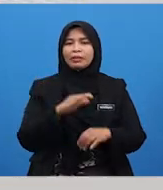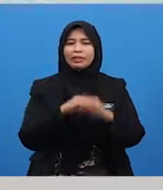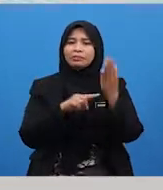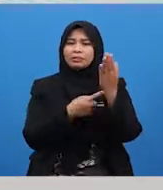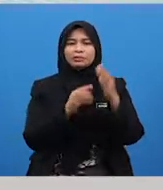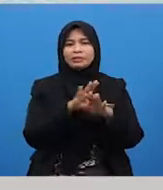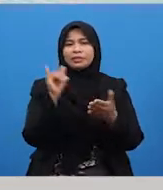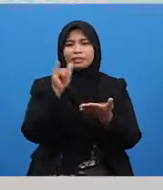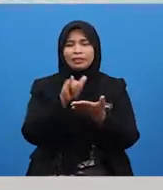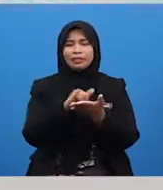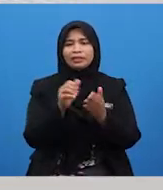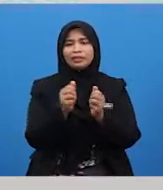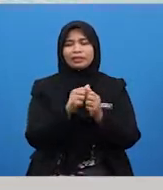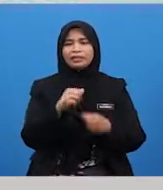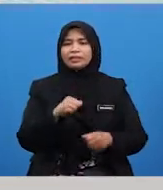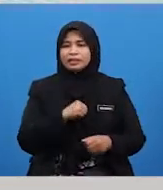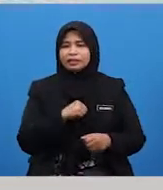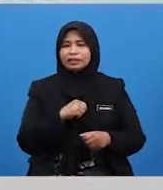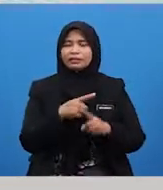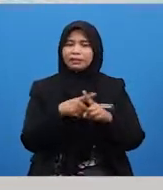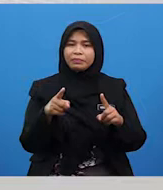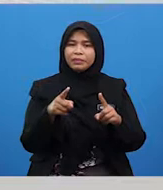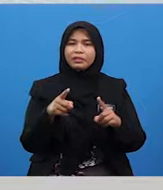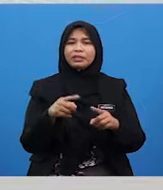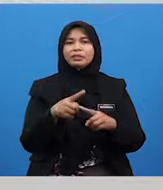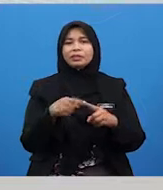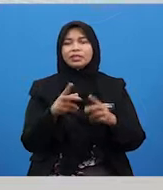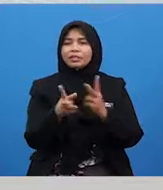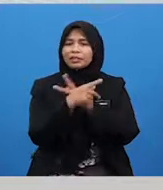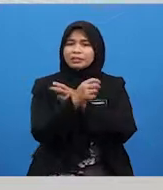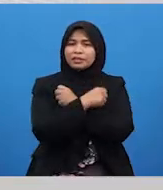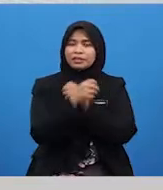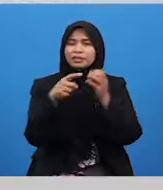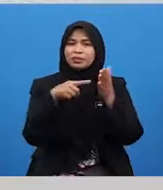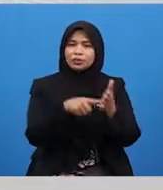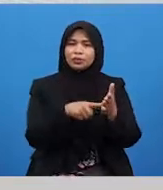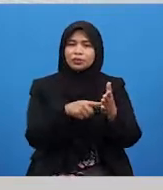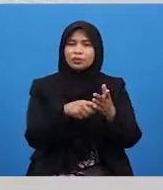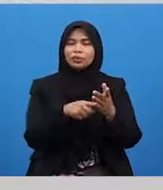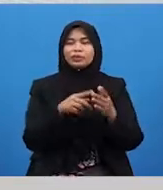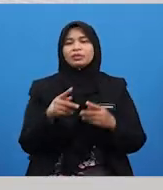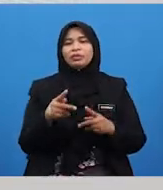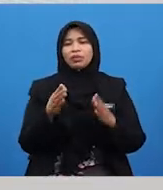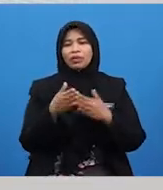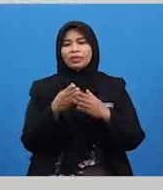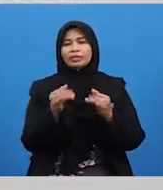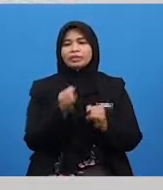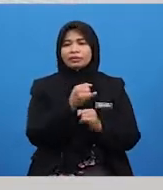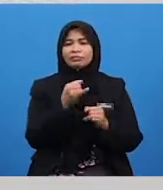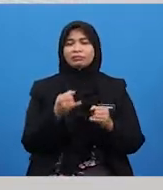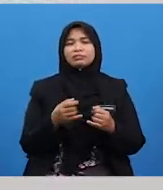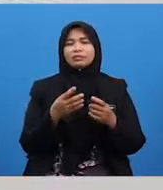akan keupayaan diri, tetapi kasih sayang yang ditunjukkan oleh jiran telah mendorong dan membakar